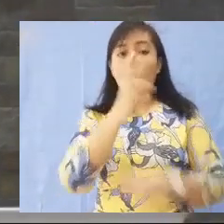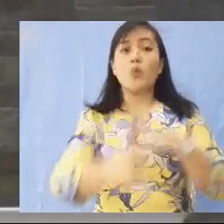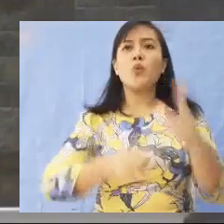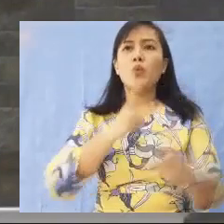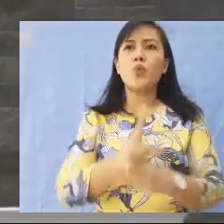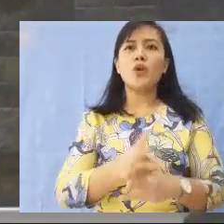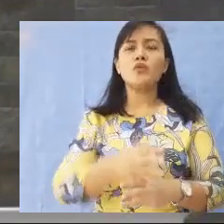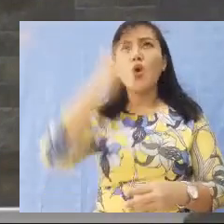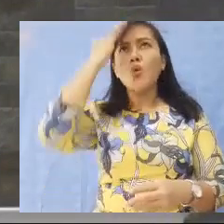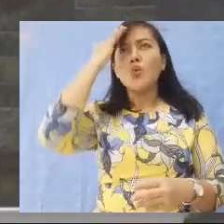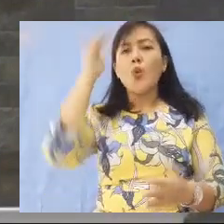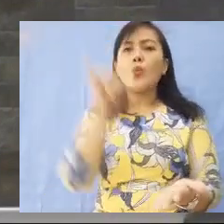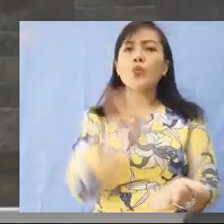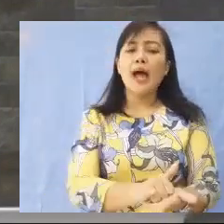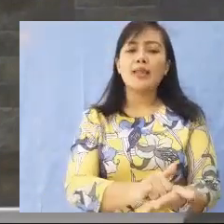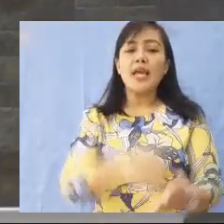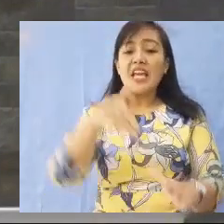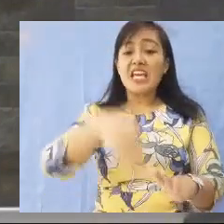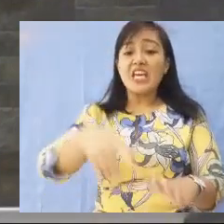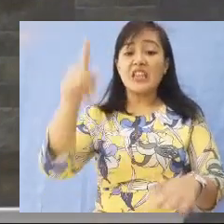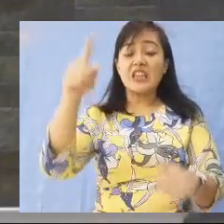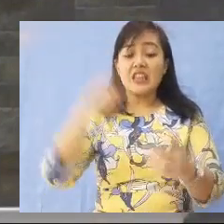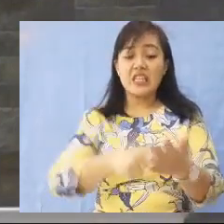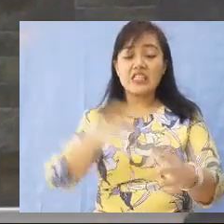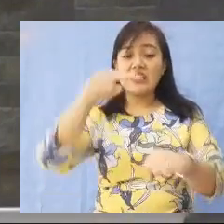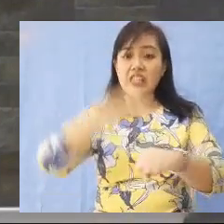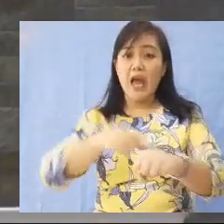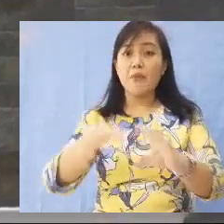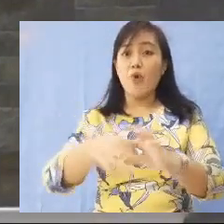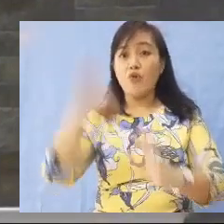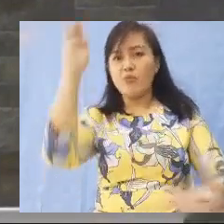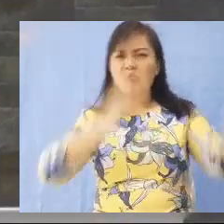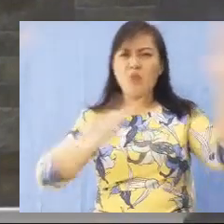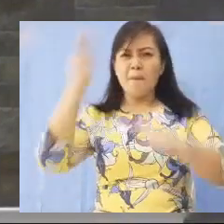Bakit? Ang pastor ang may daladala ng salita ng Diyos.